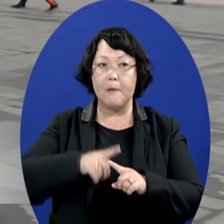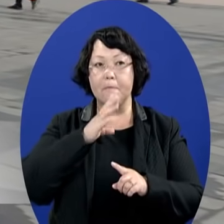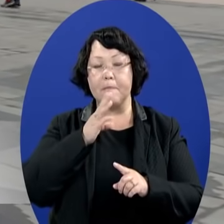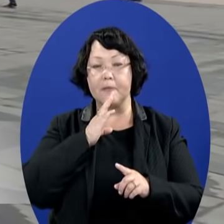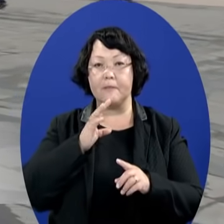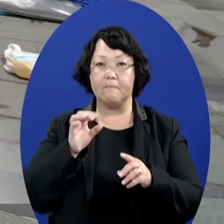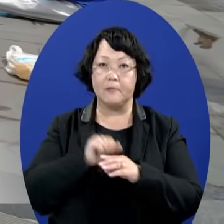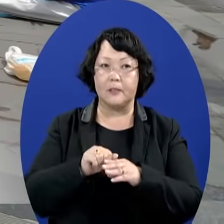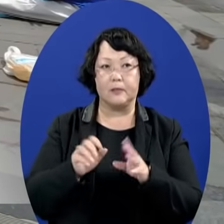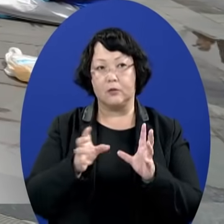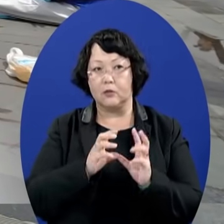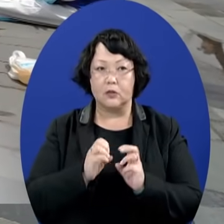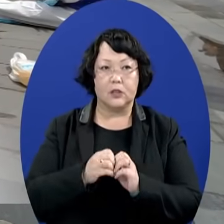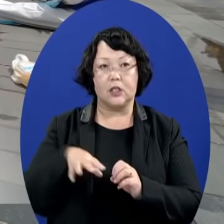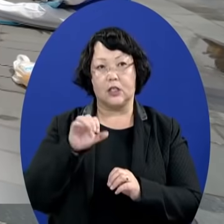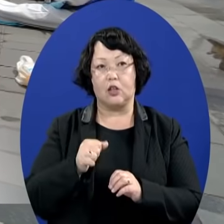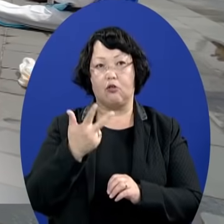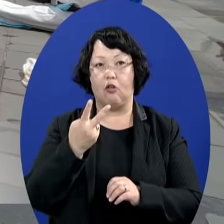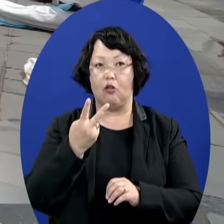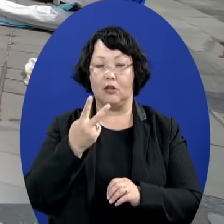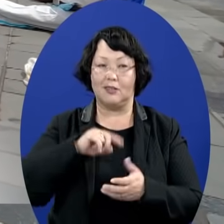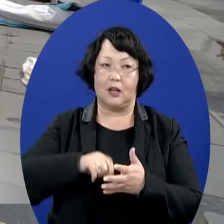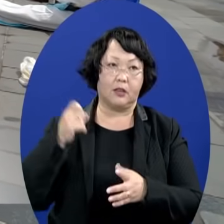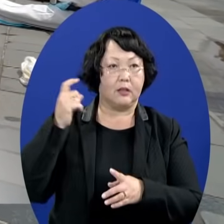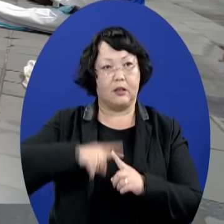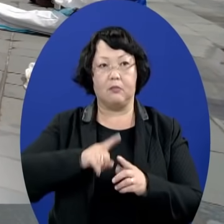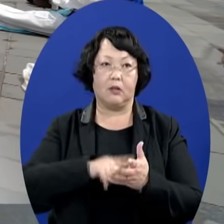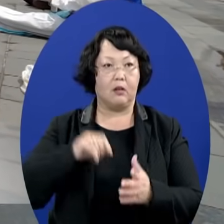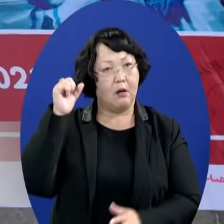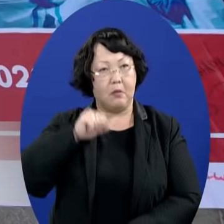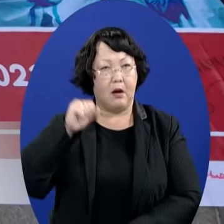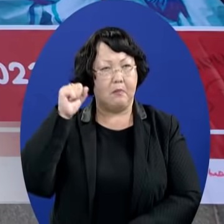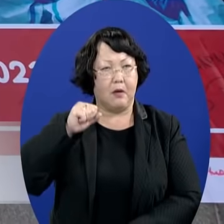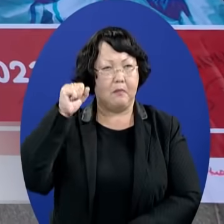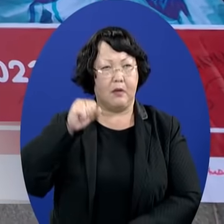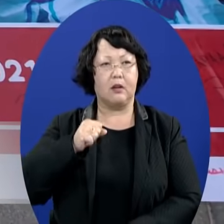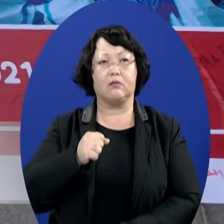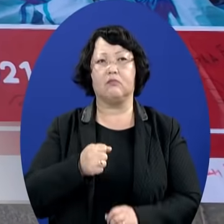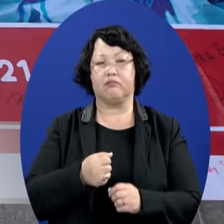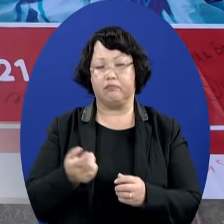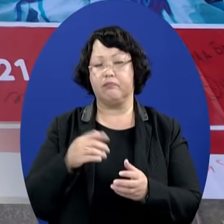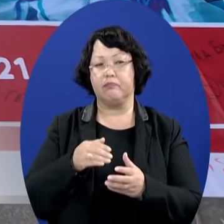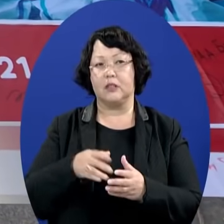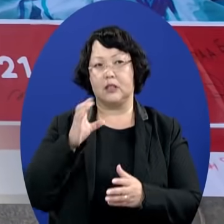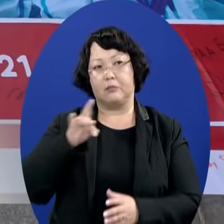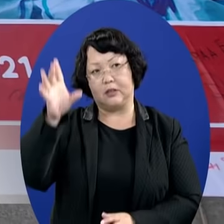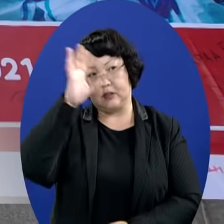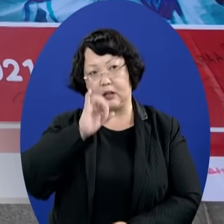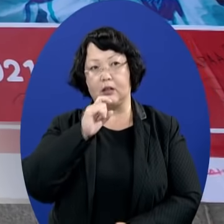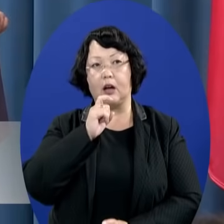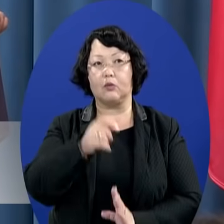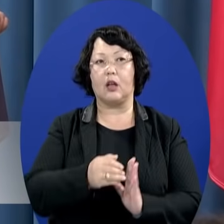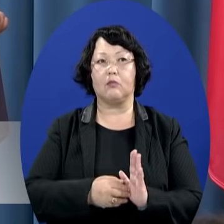Эмч эмнэлгийн ажилтнууд цалингаа 2 дахин нэмэхийг шаардаж олон удаа жагсаж байсан. Тэр үед салбарын сайд ийм тайлбар хэлж